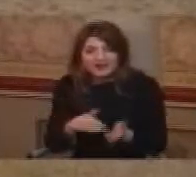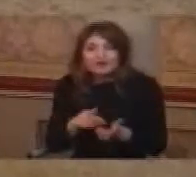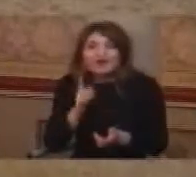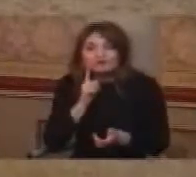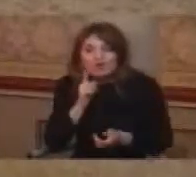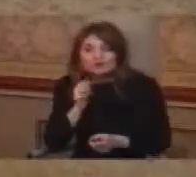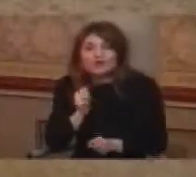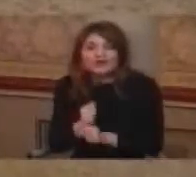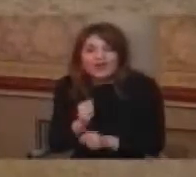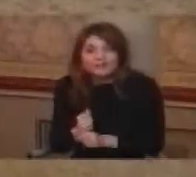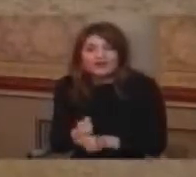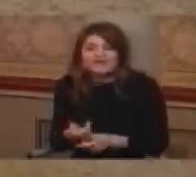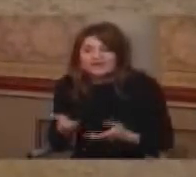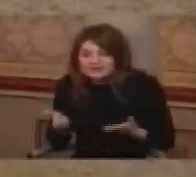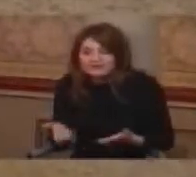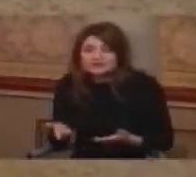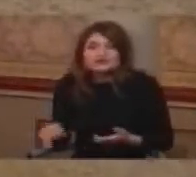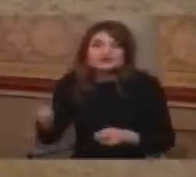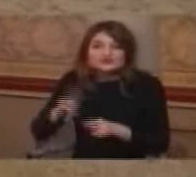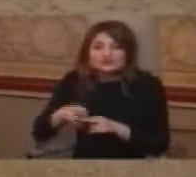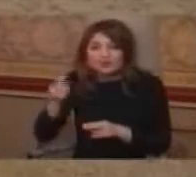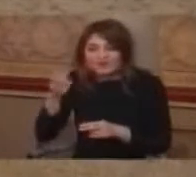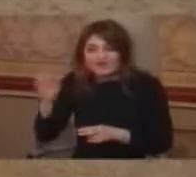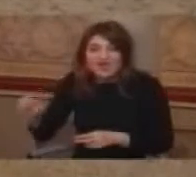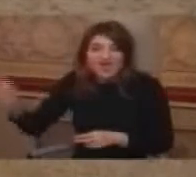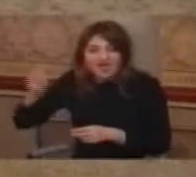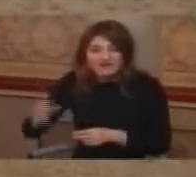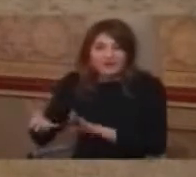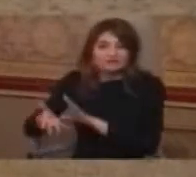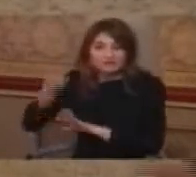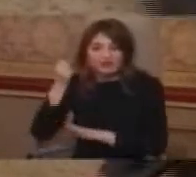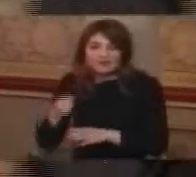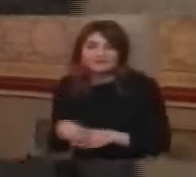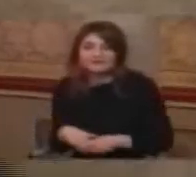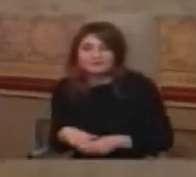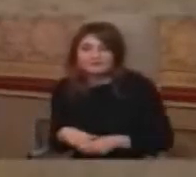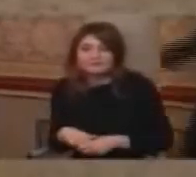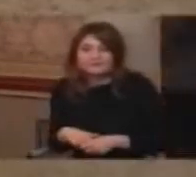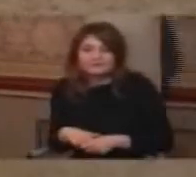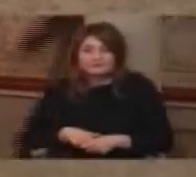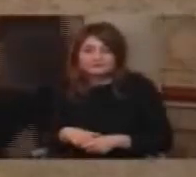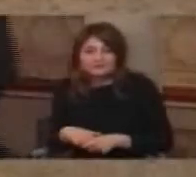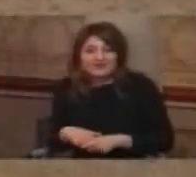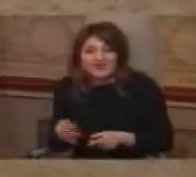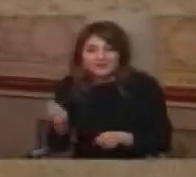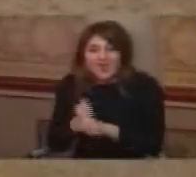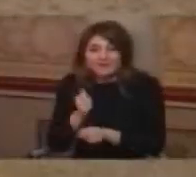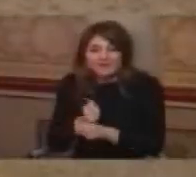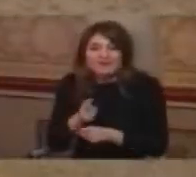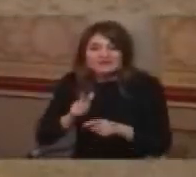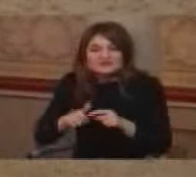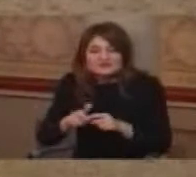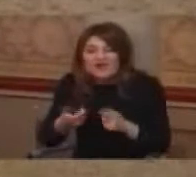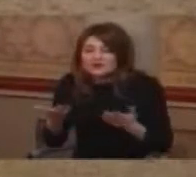napraviti sve što je moguće da uzmemo europska sredstva i napravimo sve one stvari koje